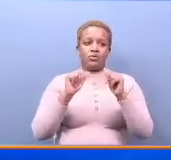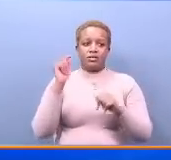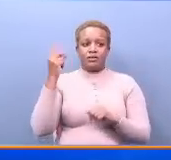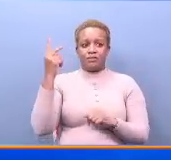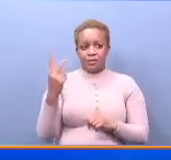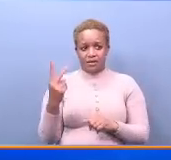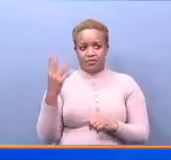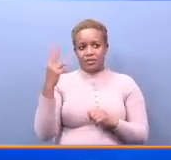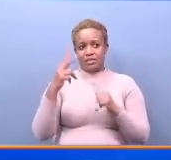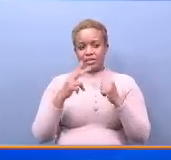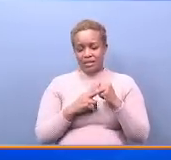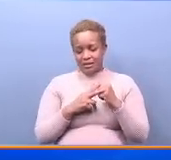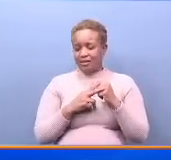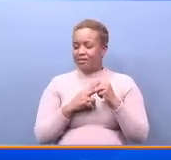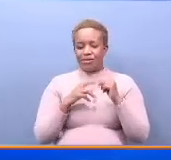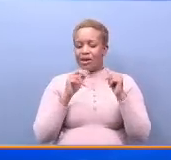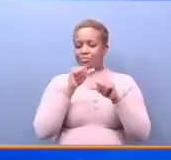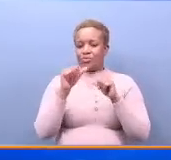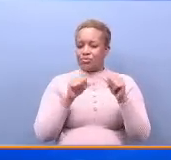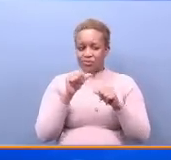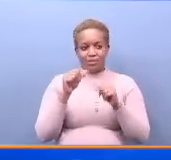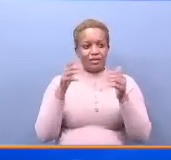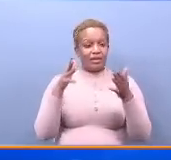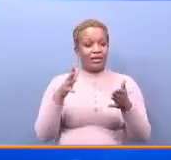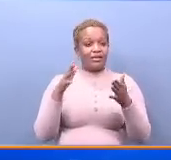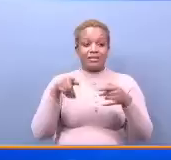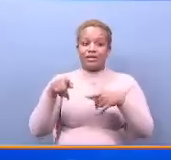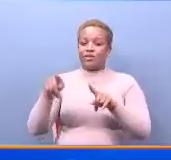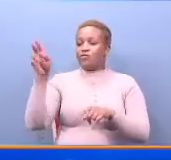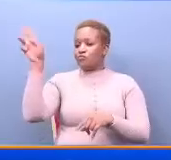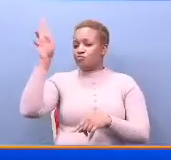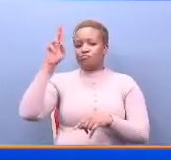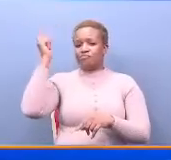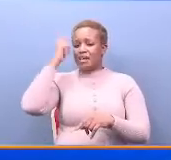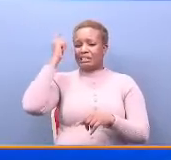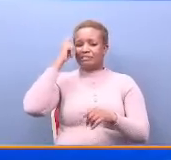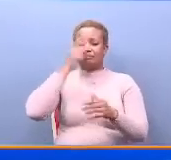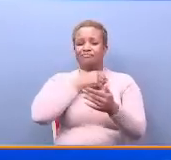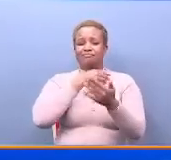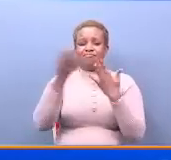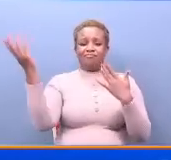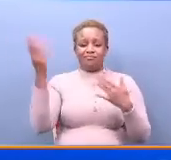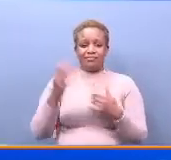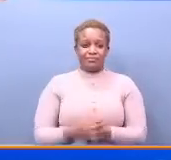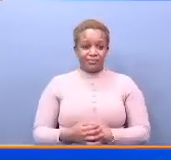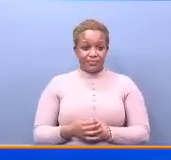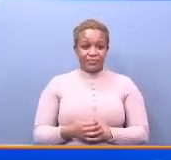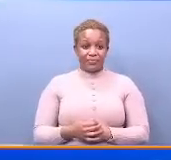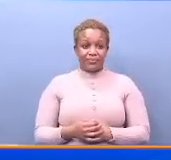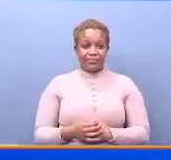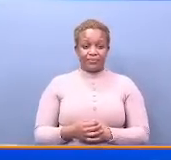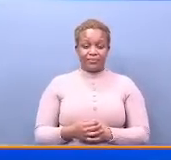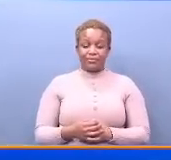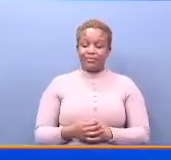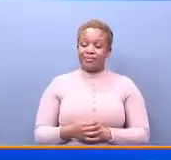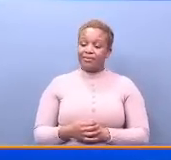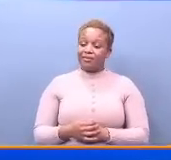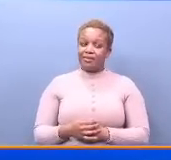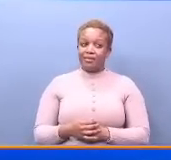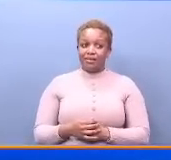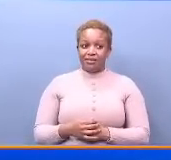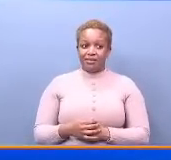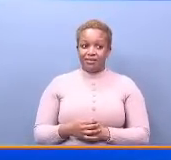useless. Hiyo kidogo mshimaki. No. He's wrong. Lakini tusonge katika swala lingine. Manake najua hapo